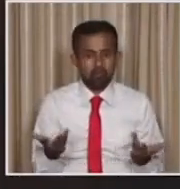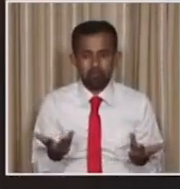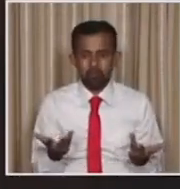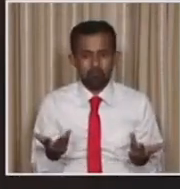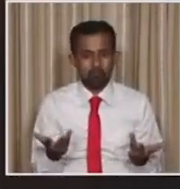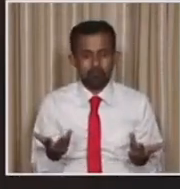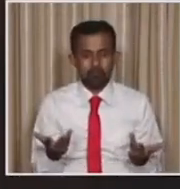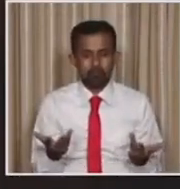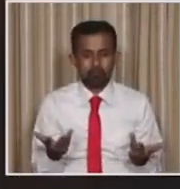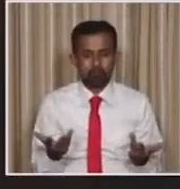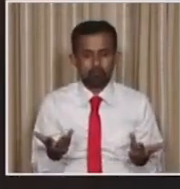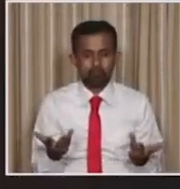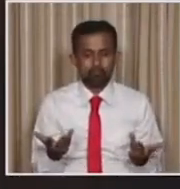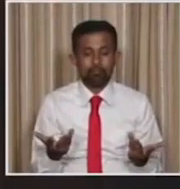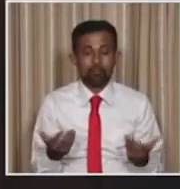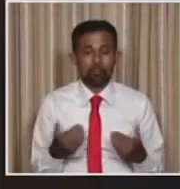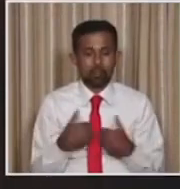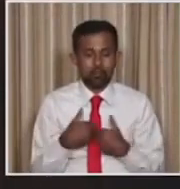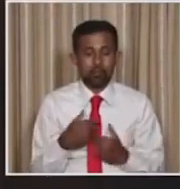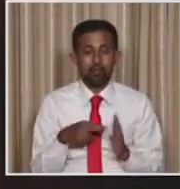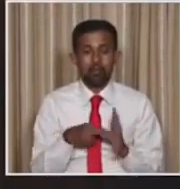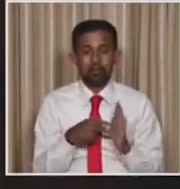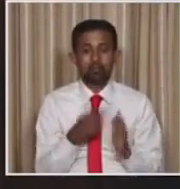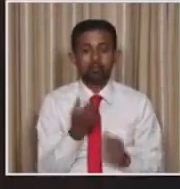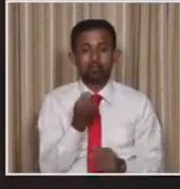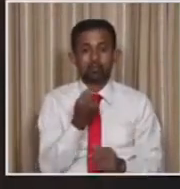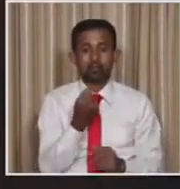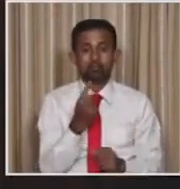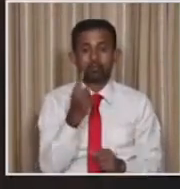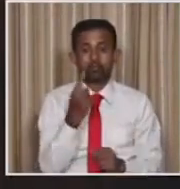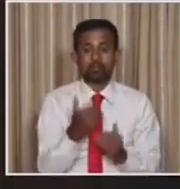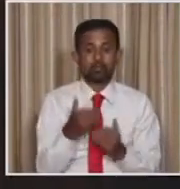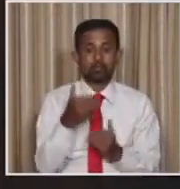ඒ නිසා අපේ ආර්ථිකය ඉදිරි